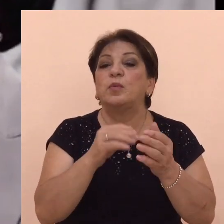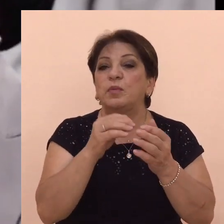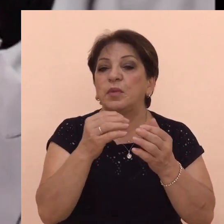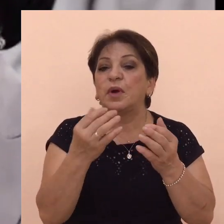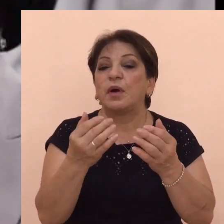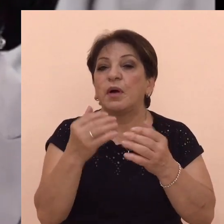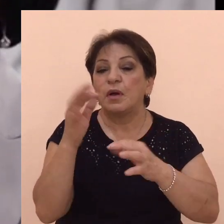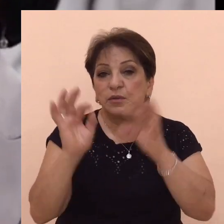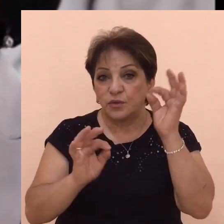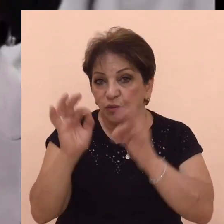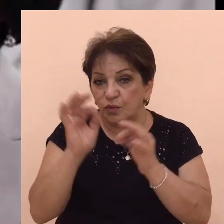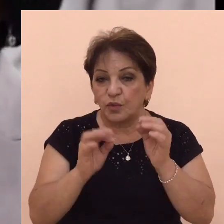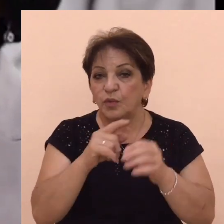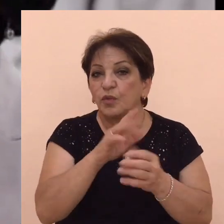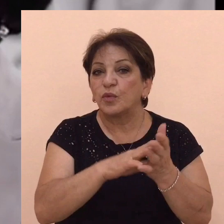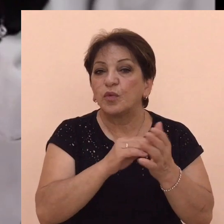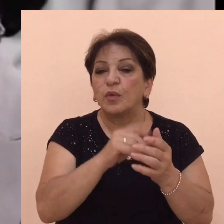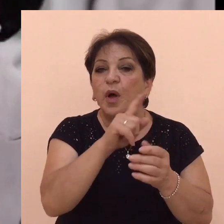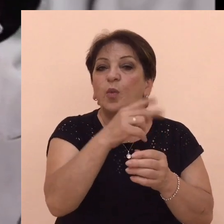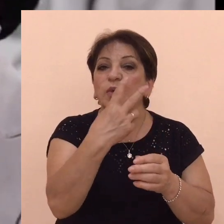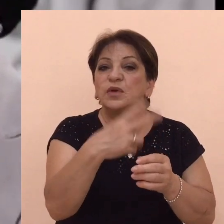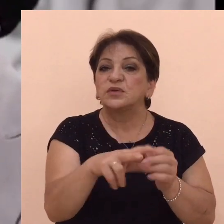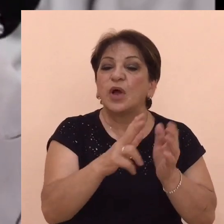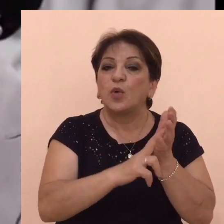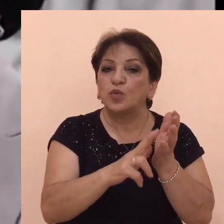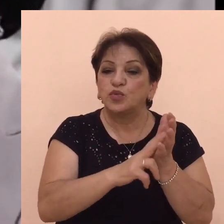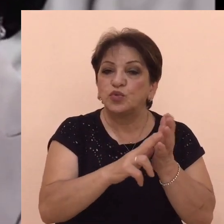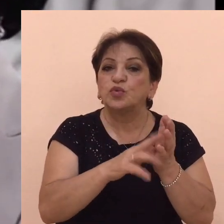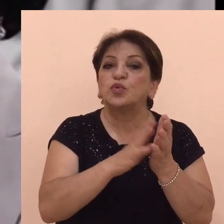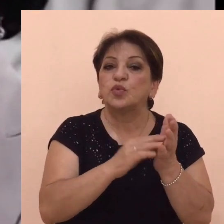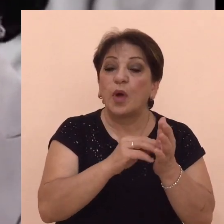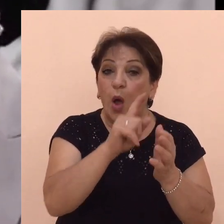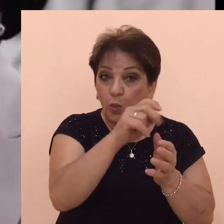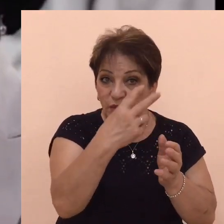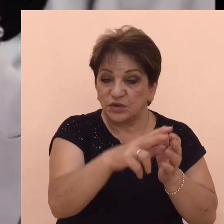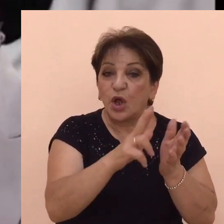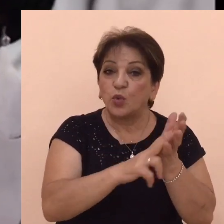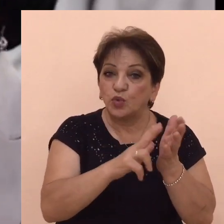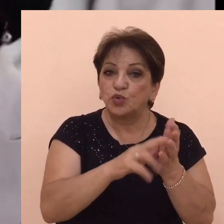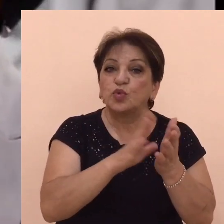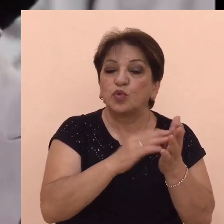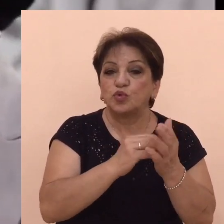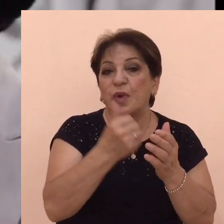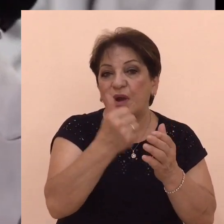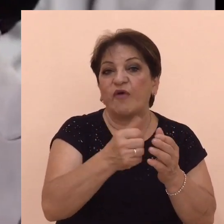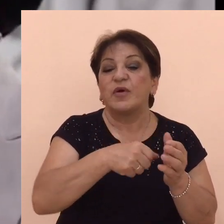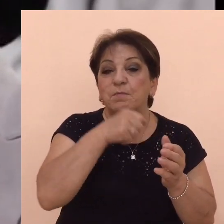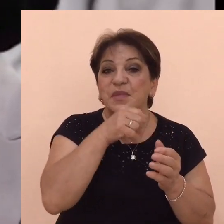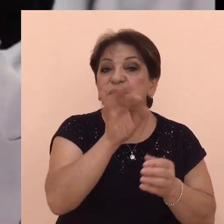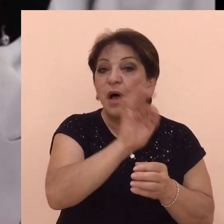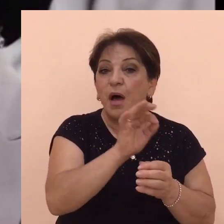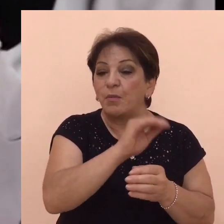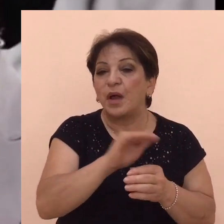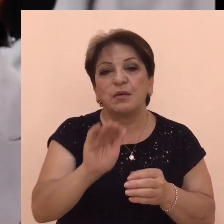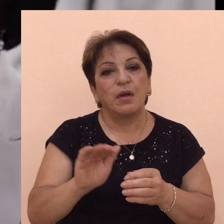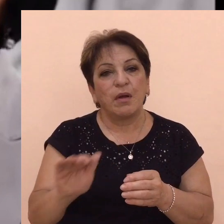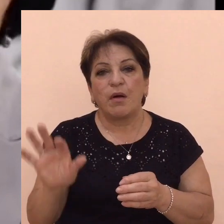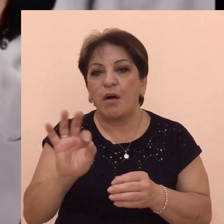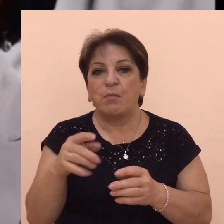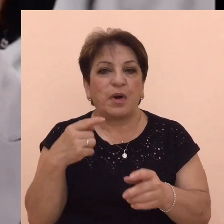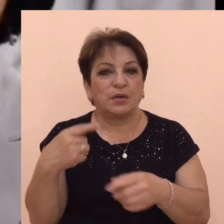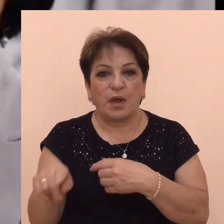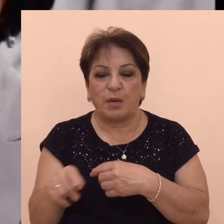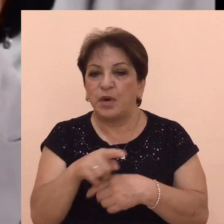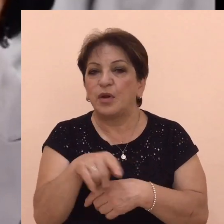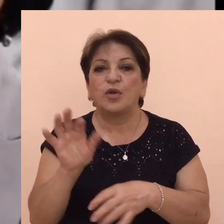այն 120-80 զարկերակային ճնշումը, որ համարվում է լավ տարբերակ մեծահասակի համար, երեխայի համար կարող է